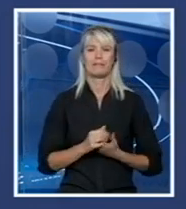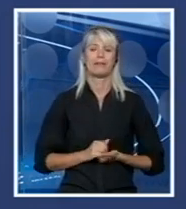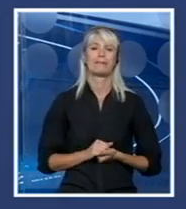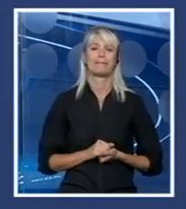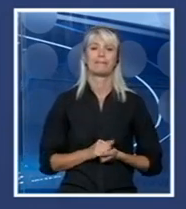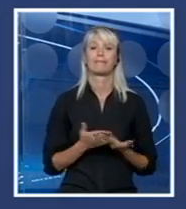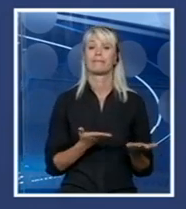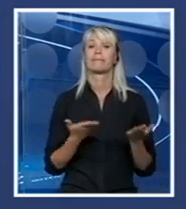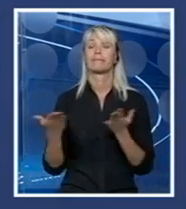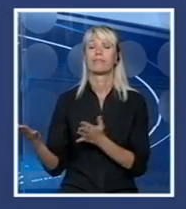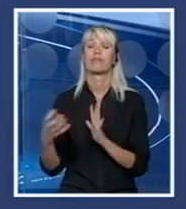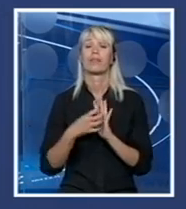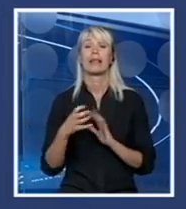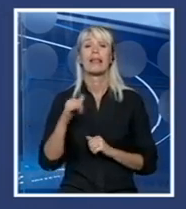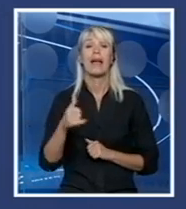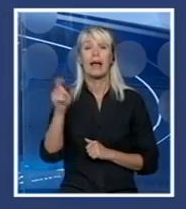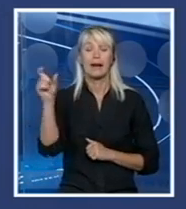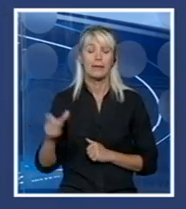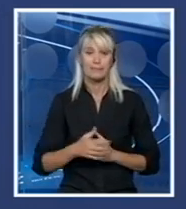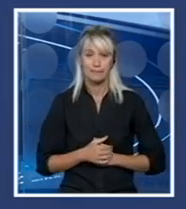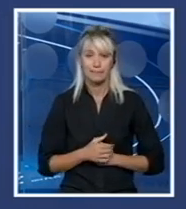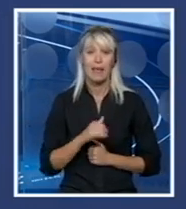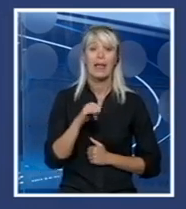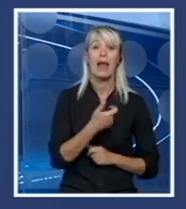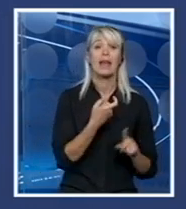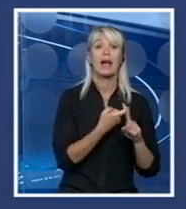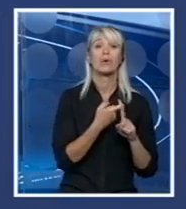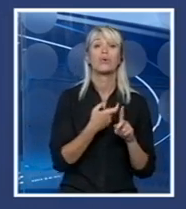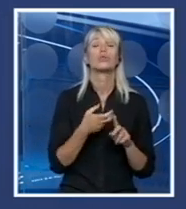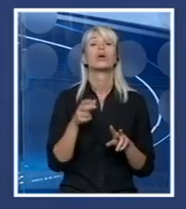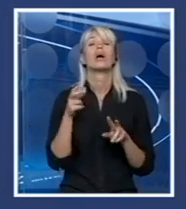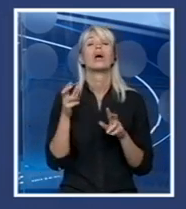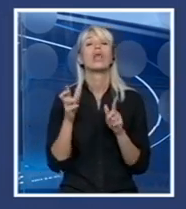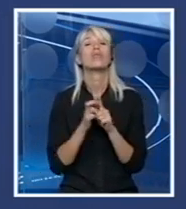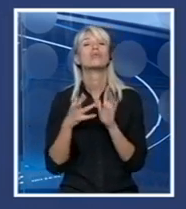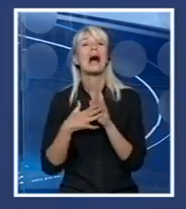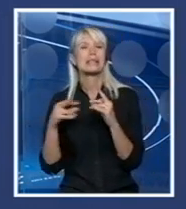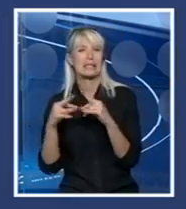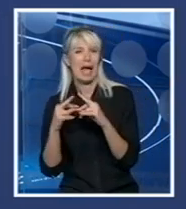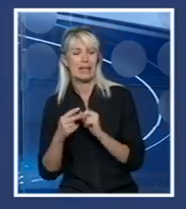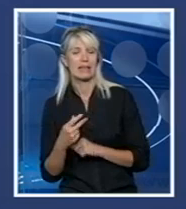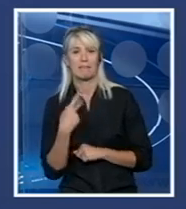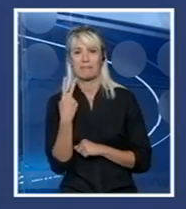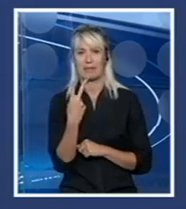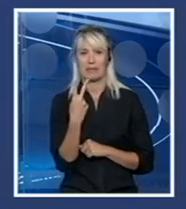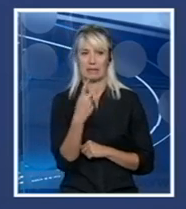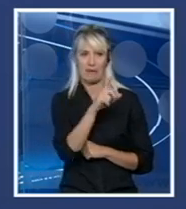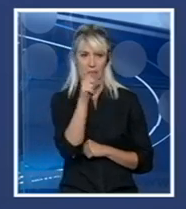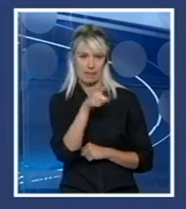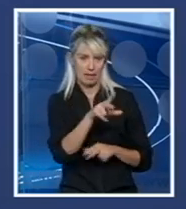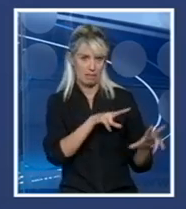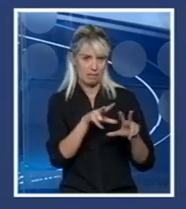Hvala. Izvolite dalje, Jelena, izvolite. Jelena Kikić, Newsmax Adria. Imam 2 pitanja za ministra i jedno za članove kriznog